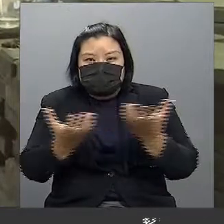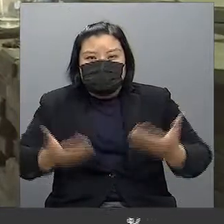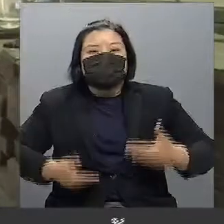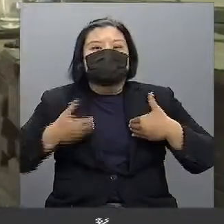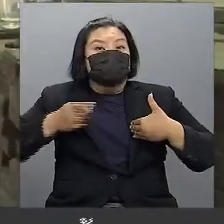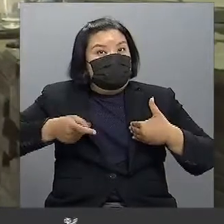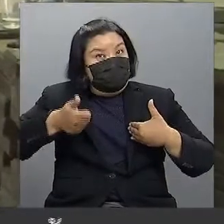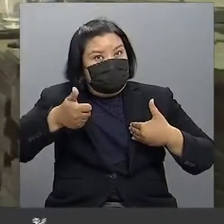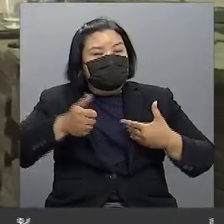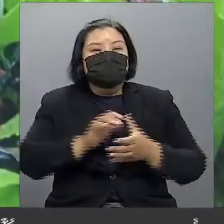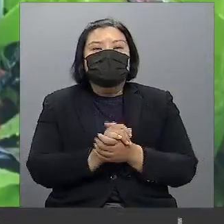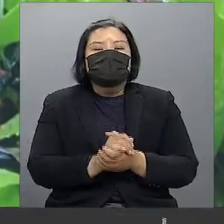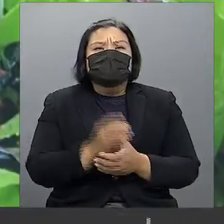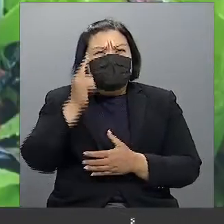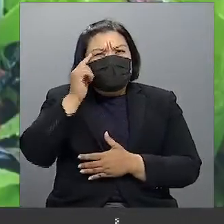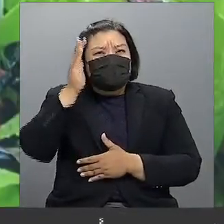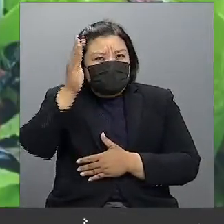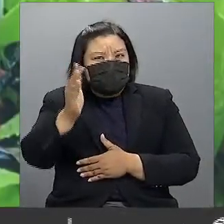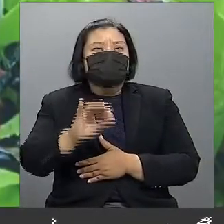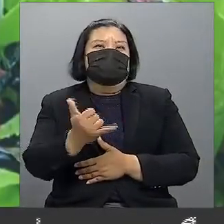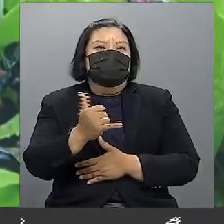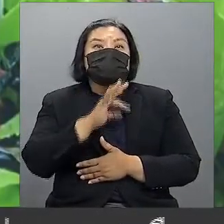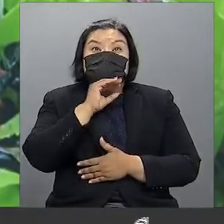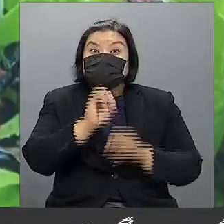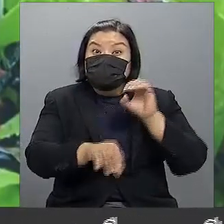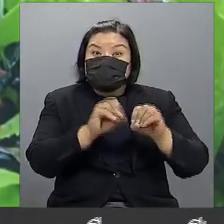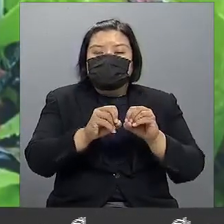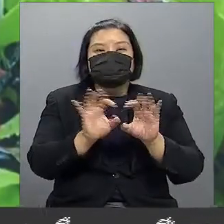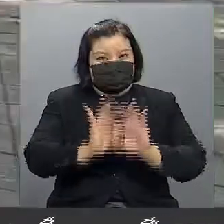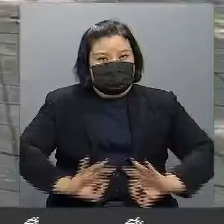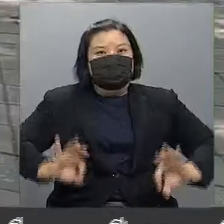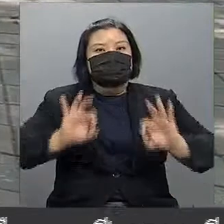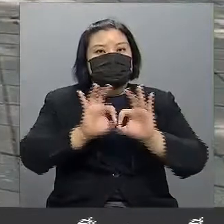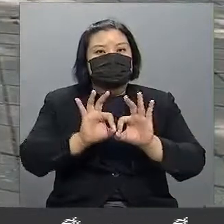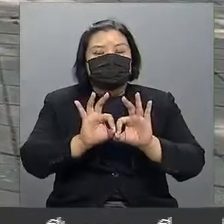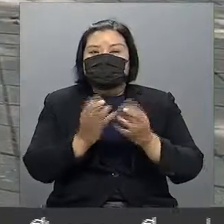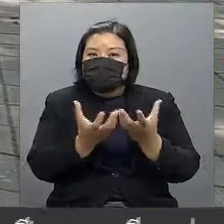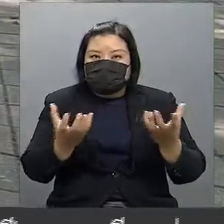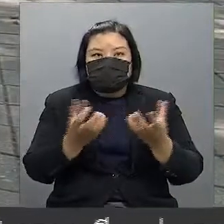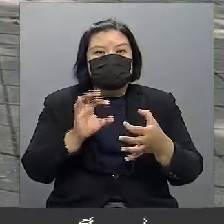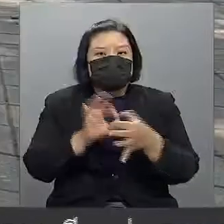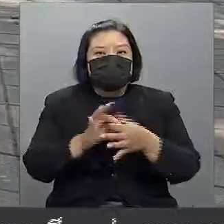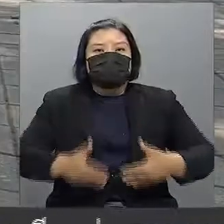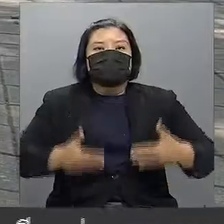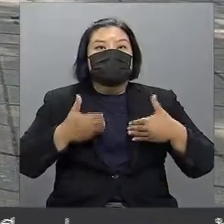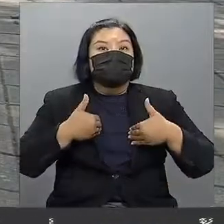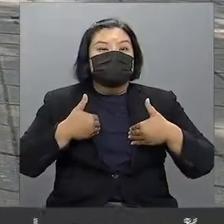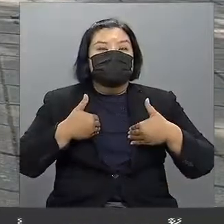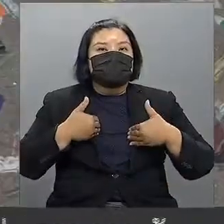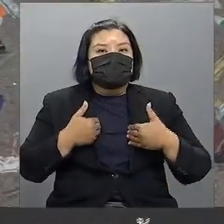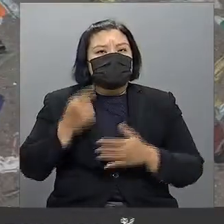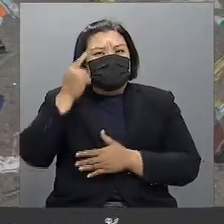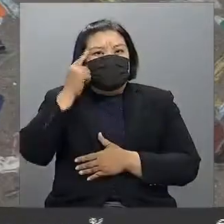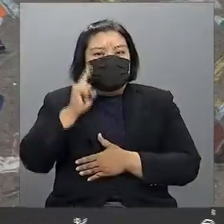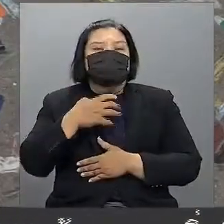ชื่อว่าอนาคตขยะจะเป็นแหล่งทรัพยากรที่2ของมนุษย์ทีมงานจึงจะเดินหน้าพัฒนาเทค